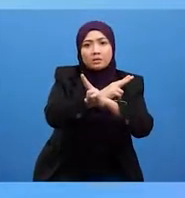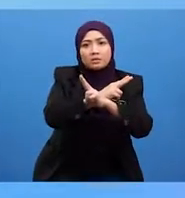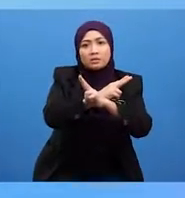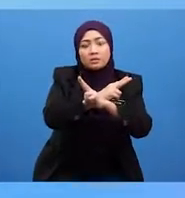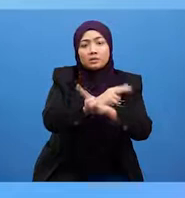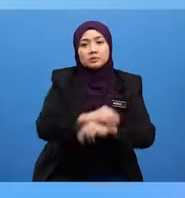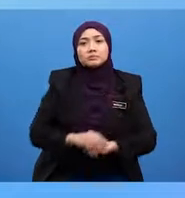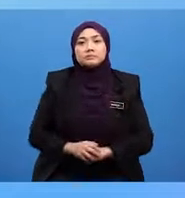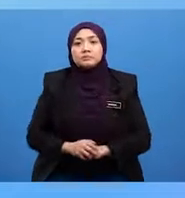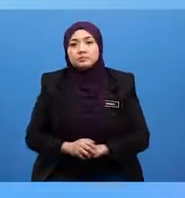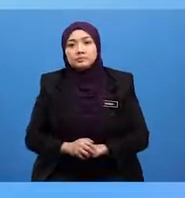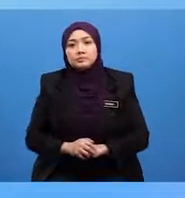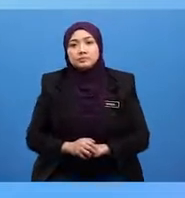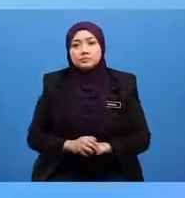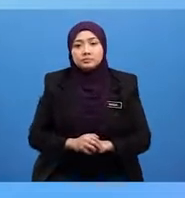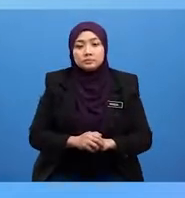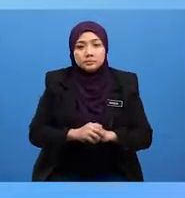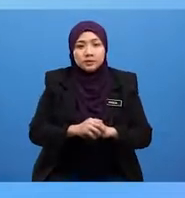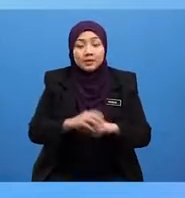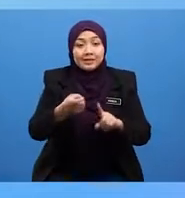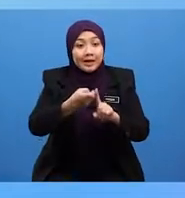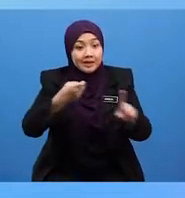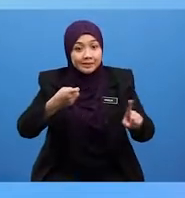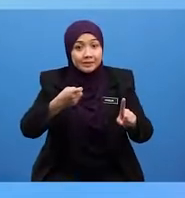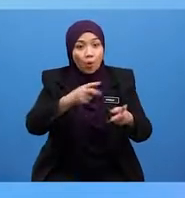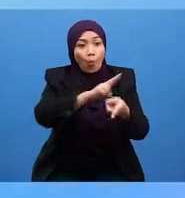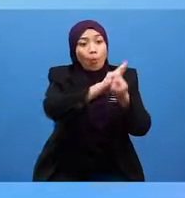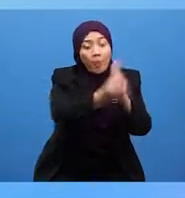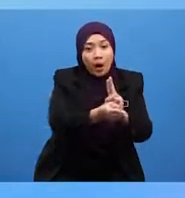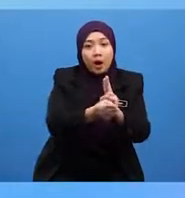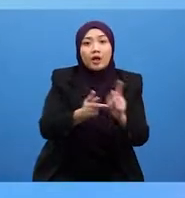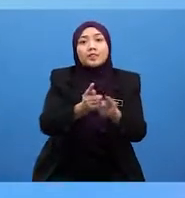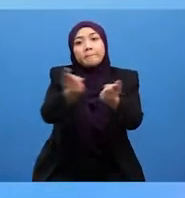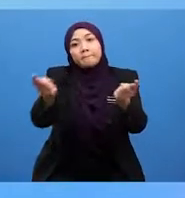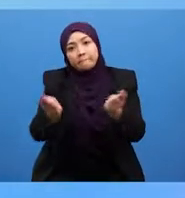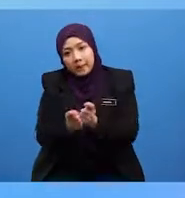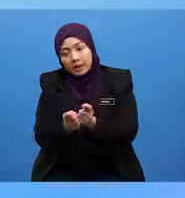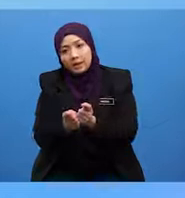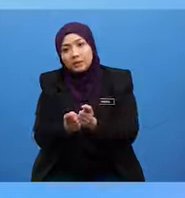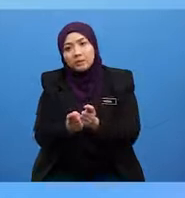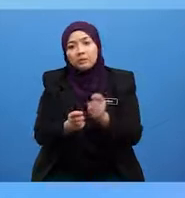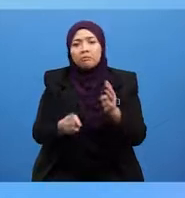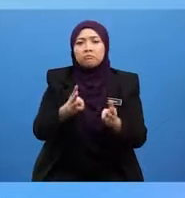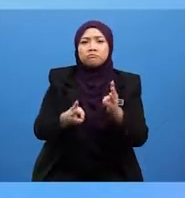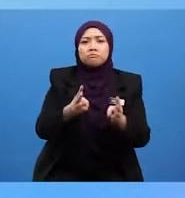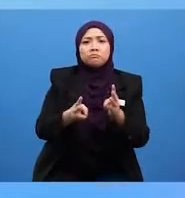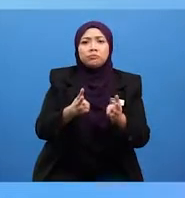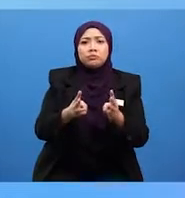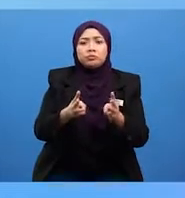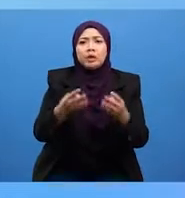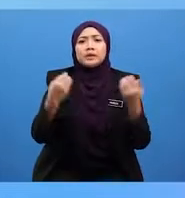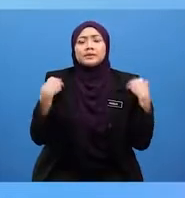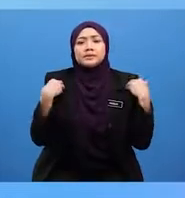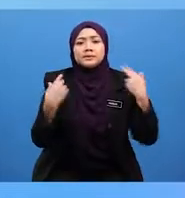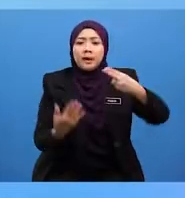plastik termoset berganjak daripada kedudukannya walaupun dikenakan